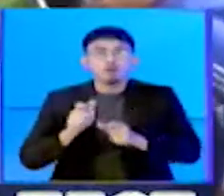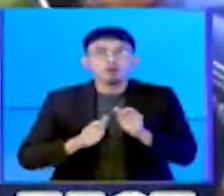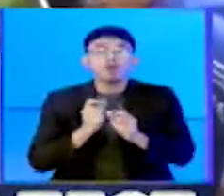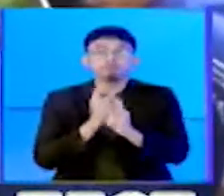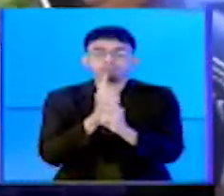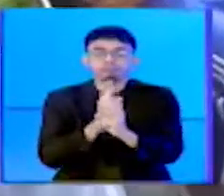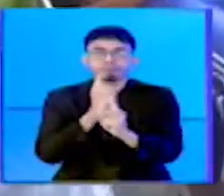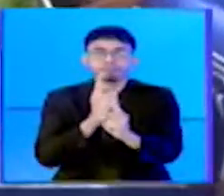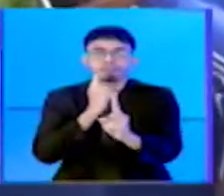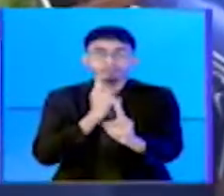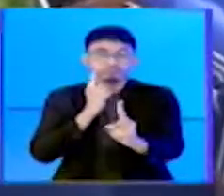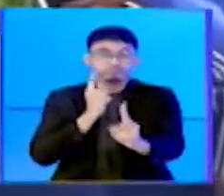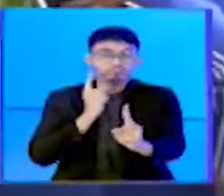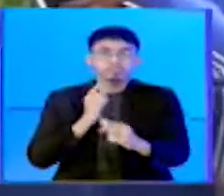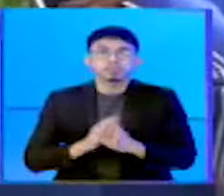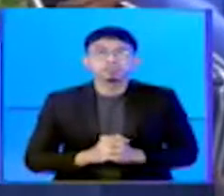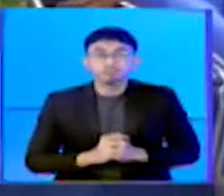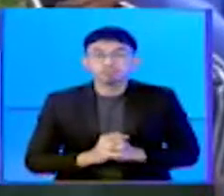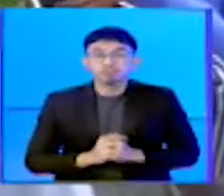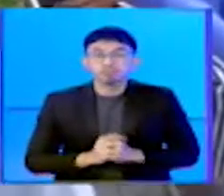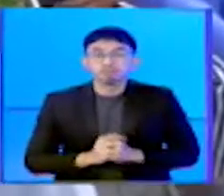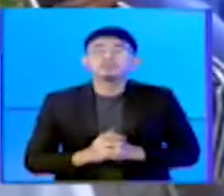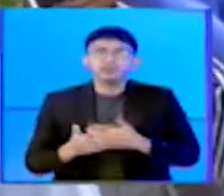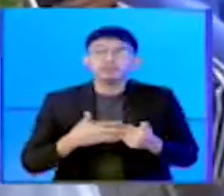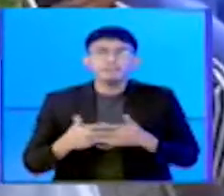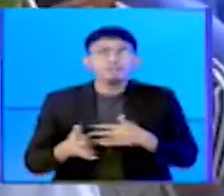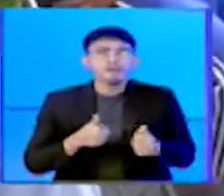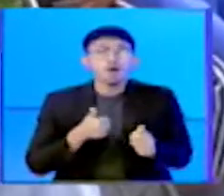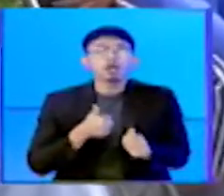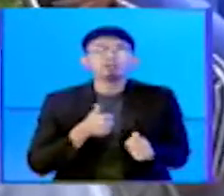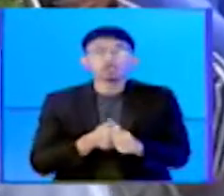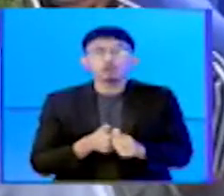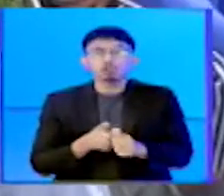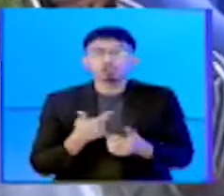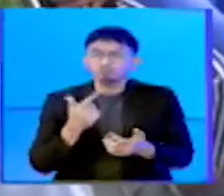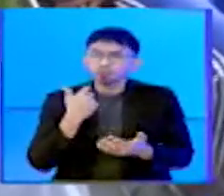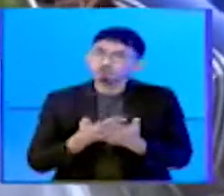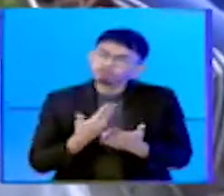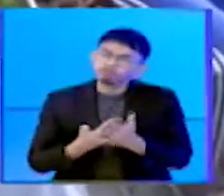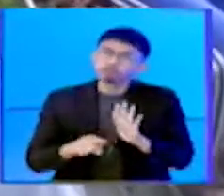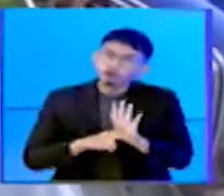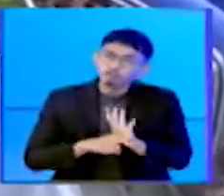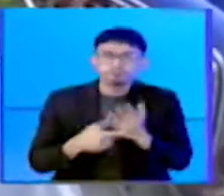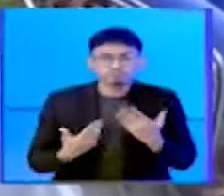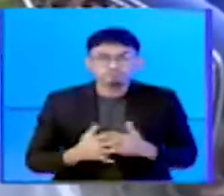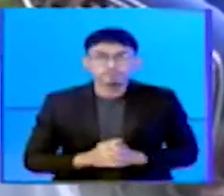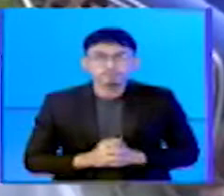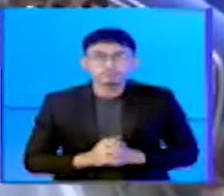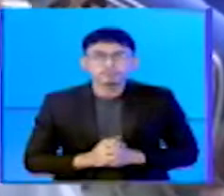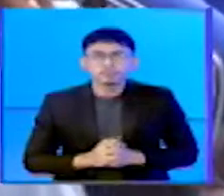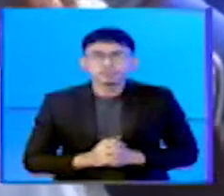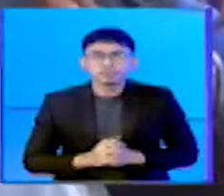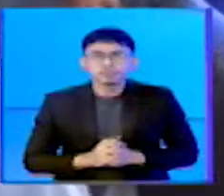iseng aja kali aja ya mudah-mudahan negatif hasilnya memang sudah